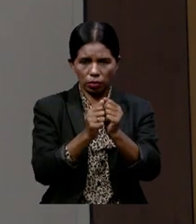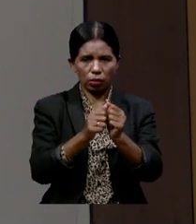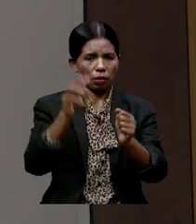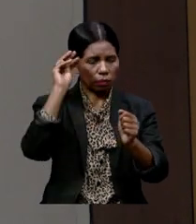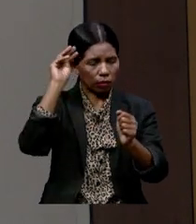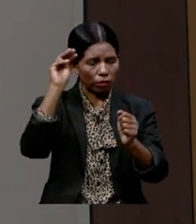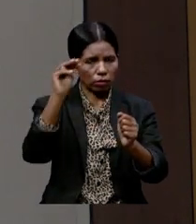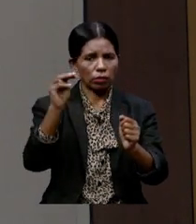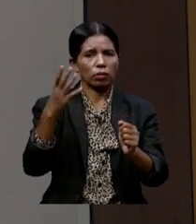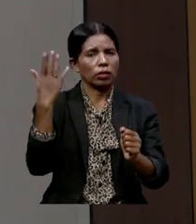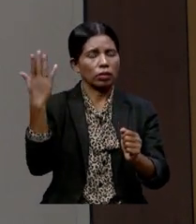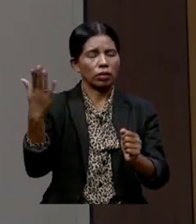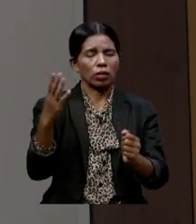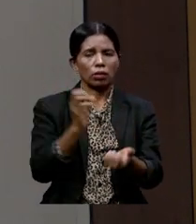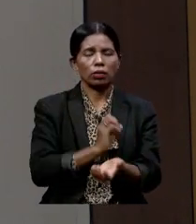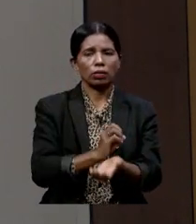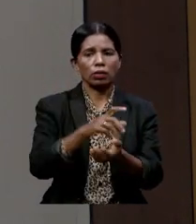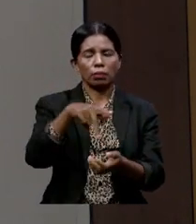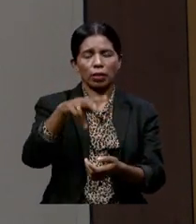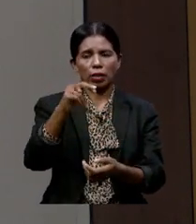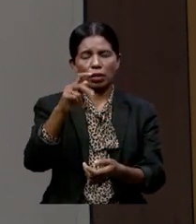Ministério Interior, Liliu PNTL,